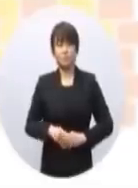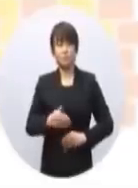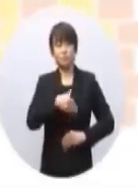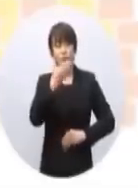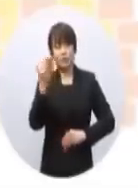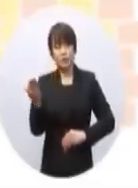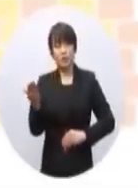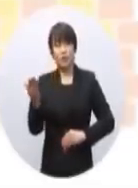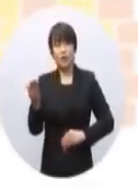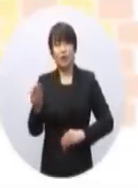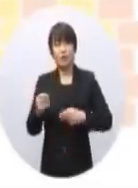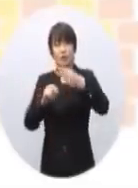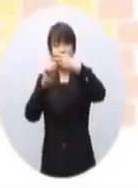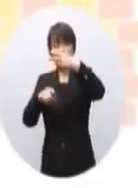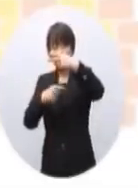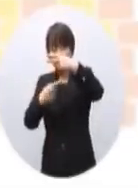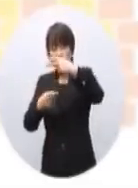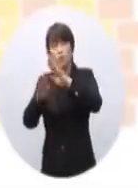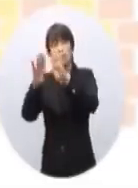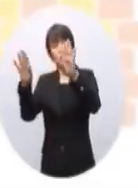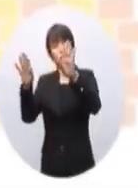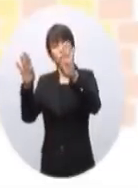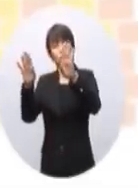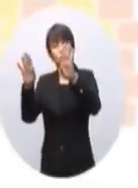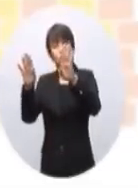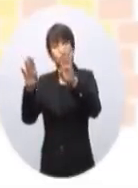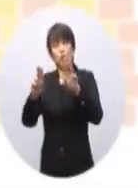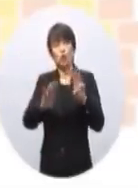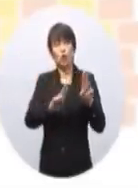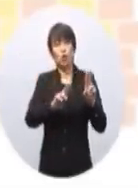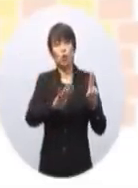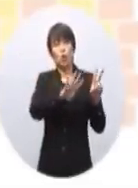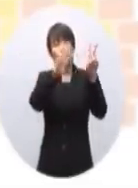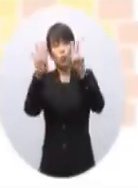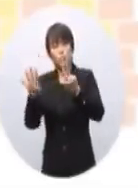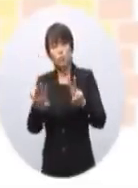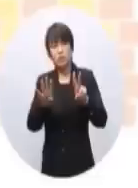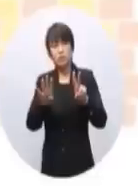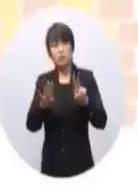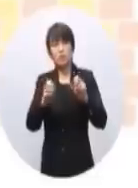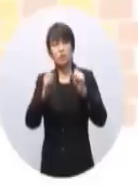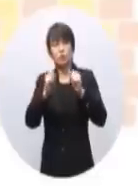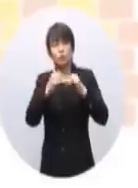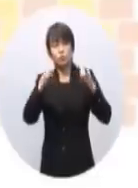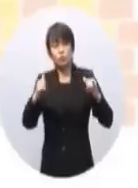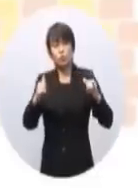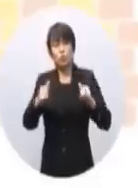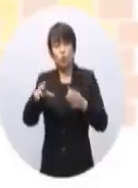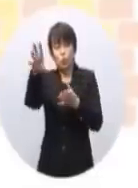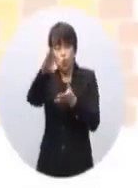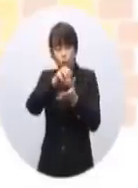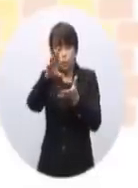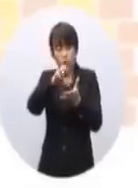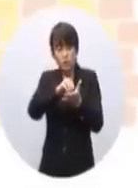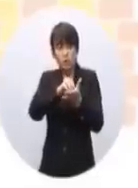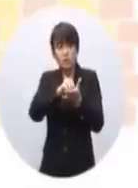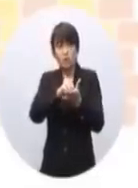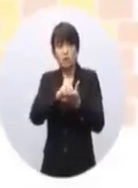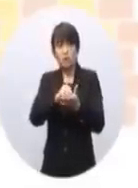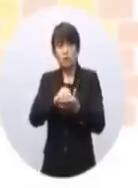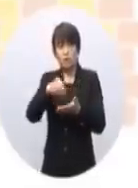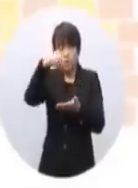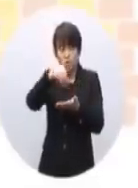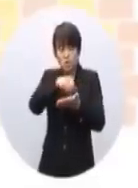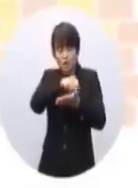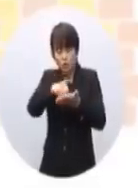続いては2月1日から始まるコンビニエンスストアでの住民票の写し、そして印鑑